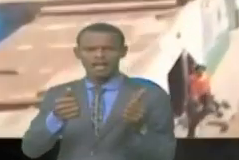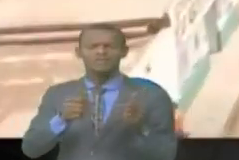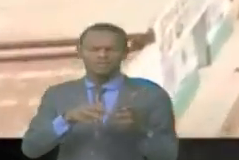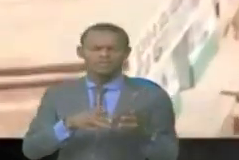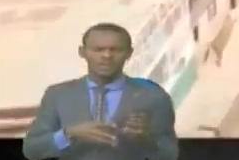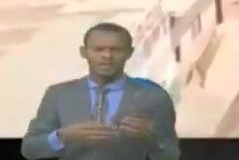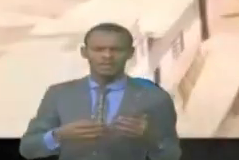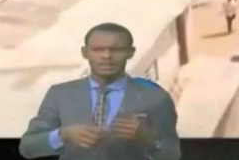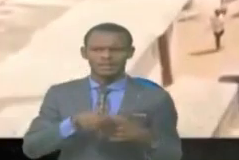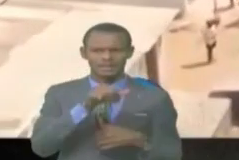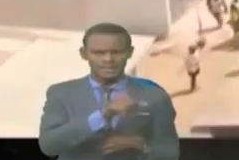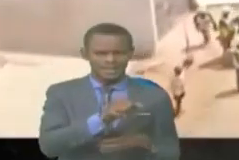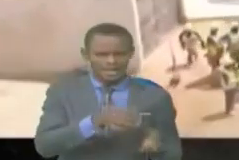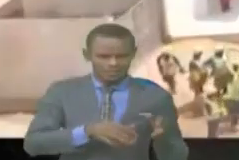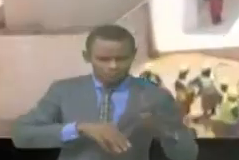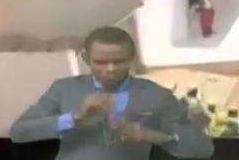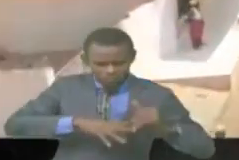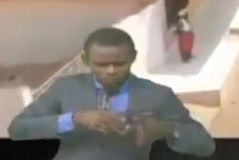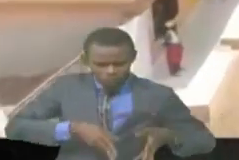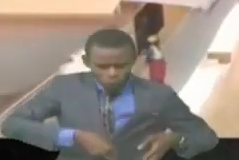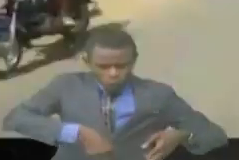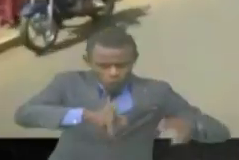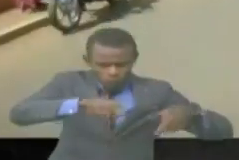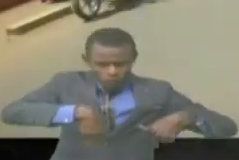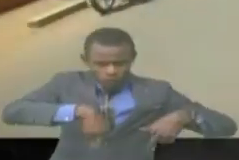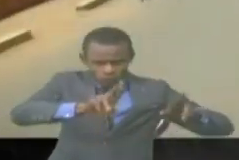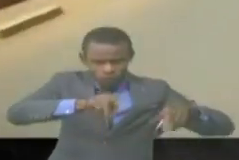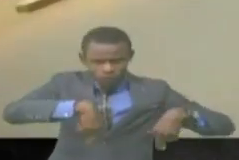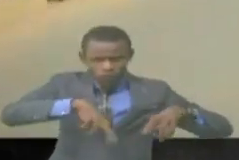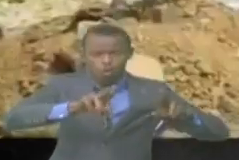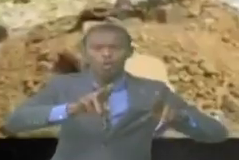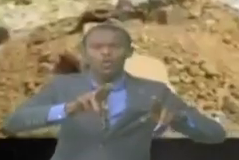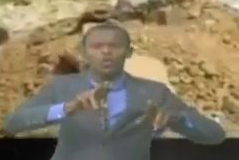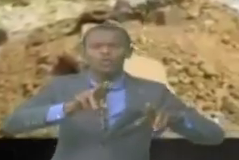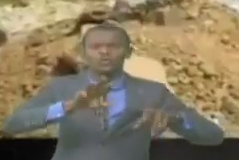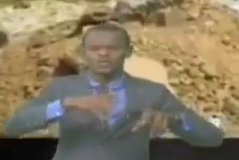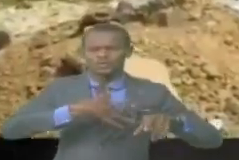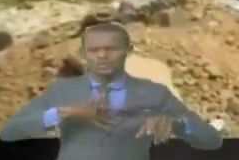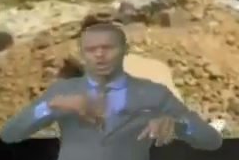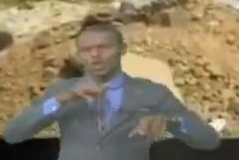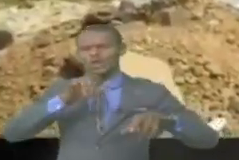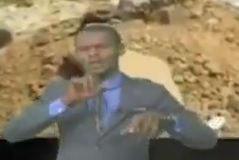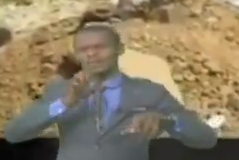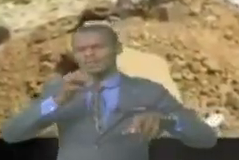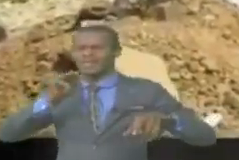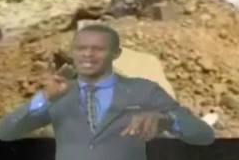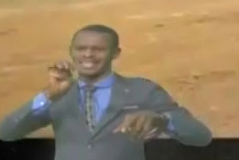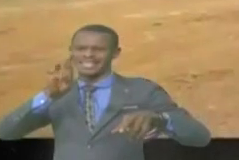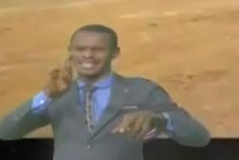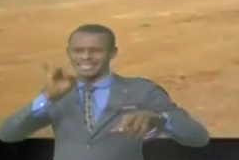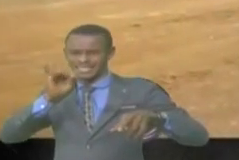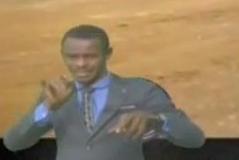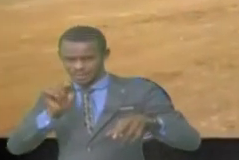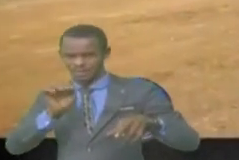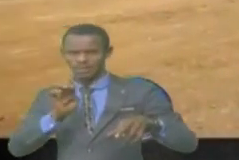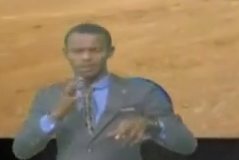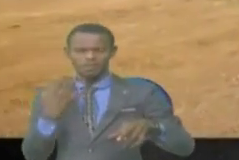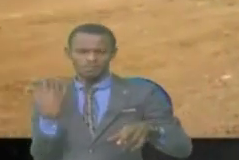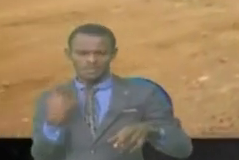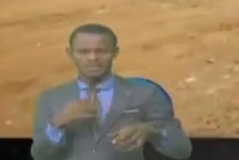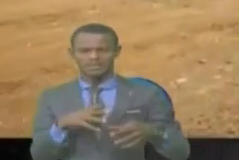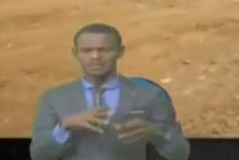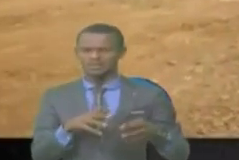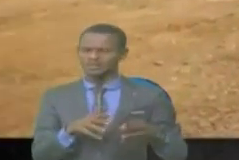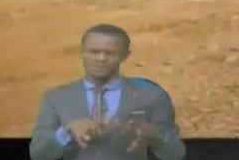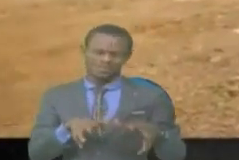australe. C'est le cas de l'avenue Les Mérites, reliant les quartiers Caravia, Plateau et Caillot, asphalté de bout en bout par le gouvernement Kiaboula